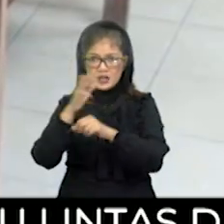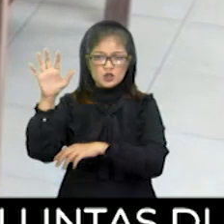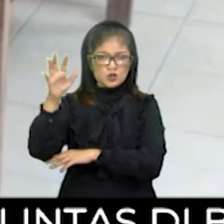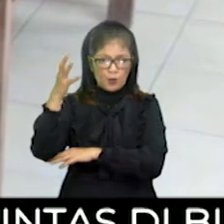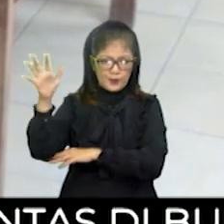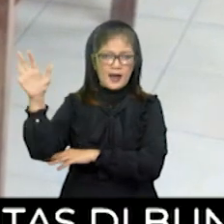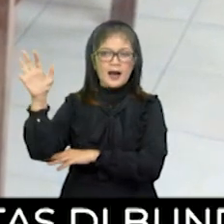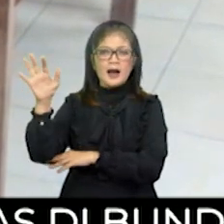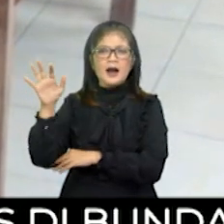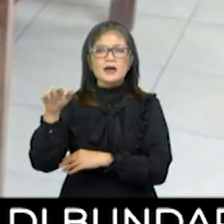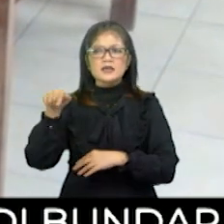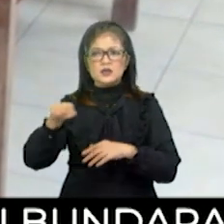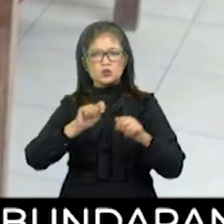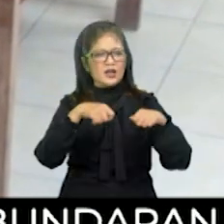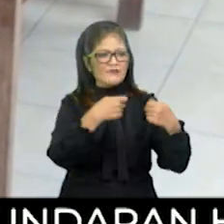dapat mendaftar.